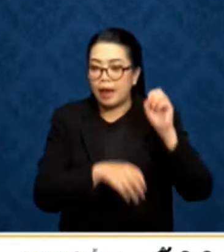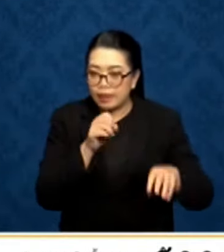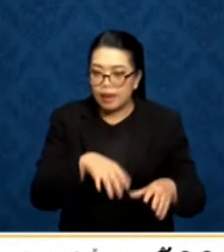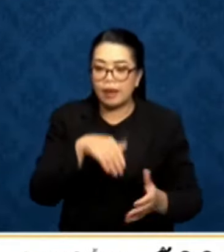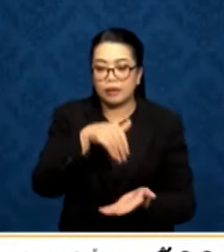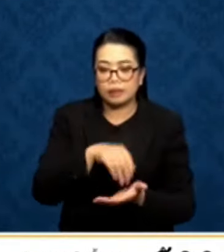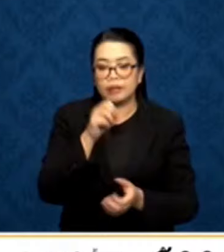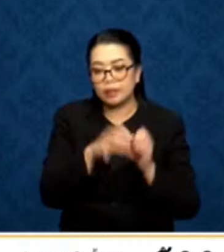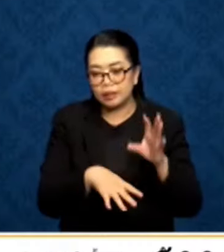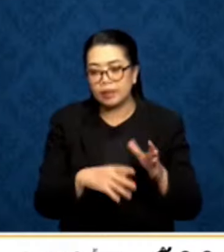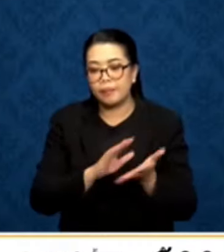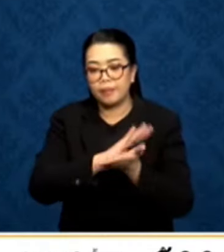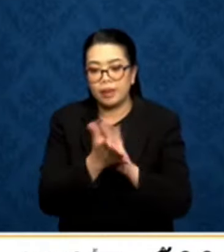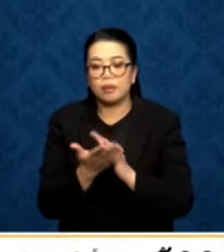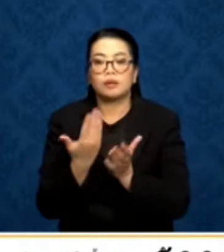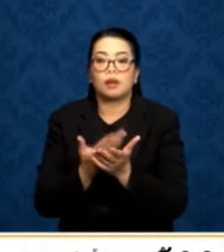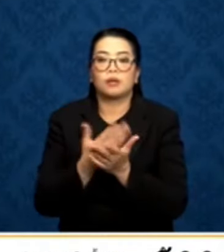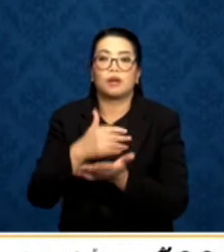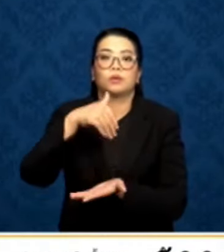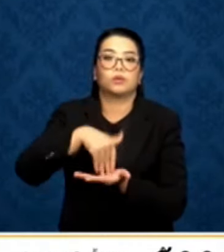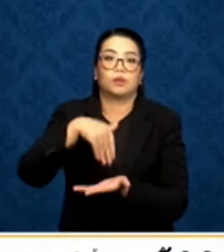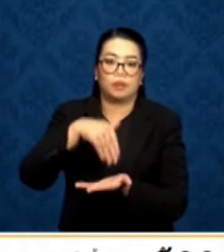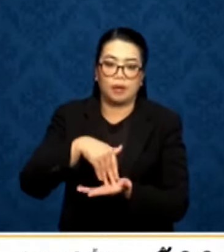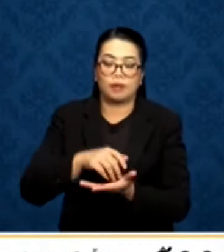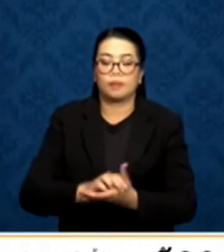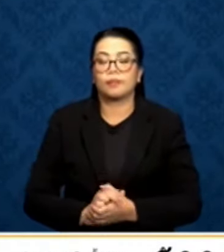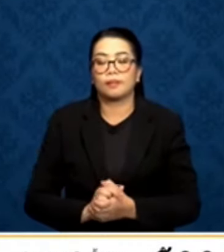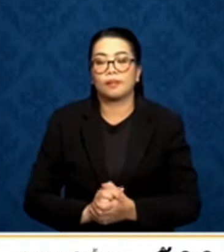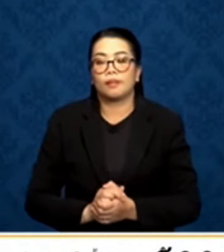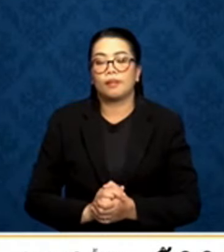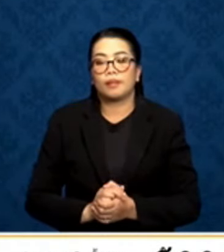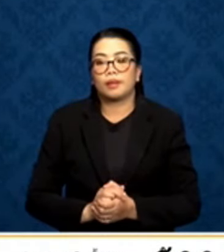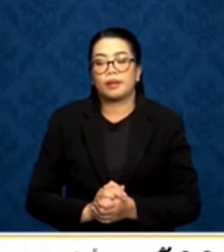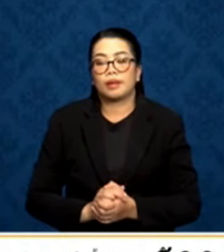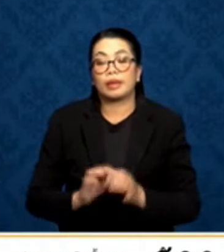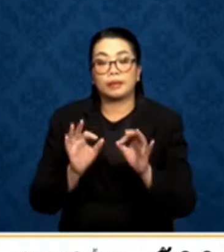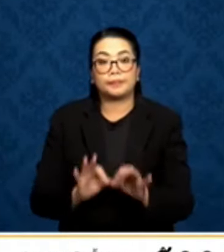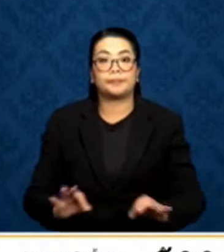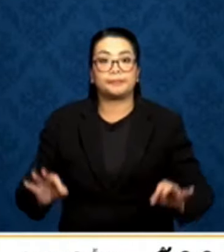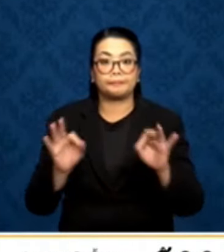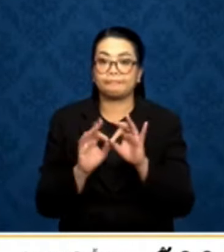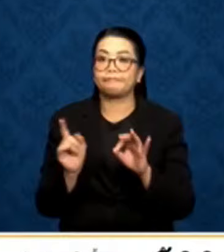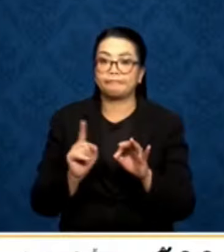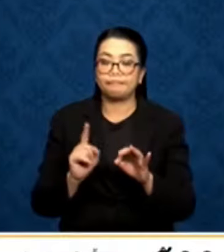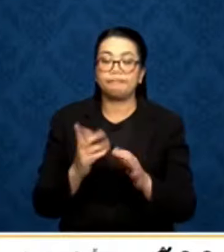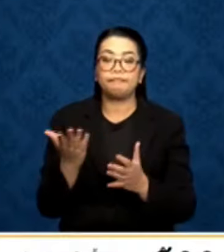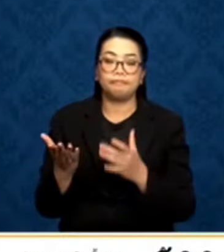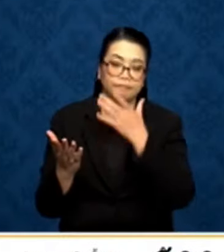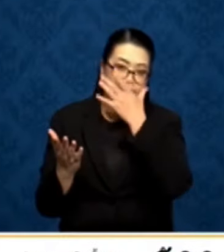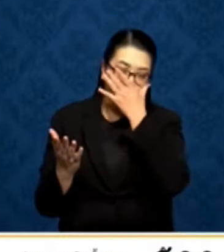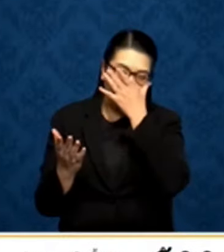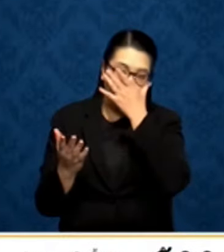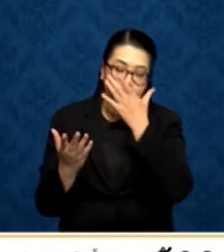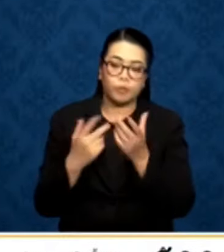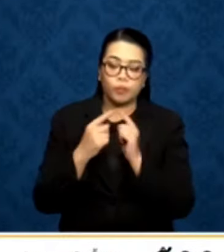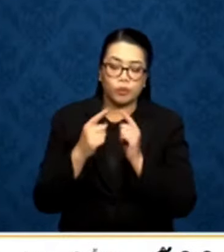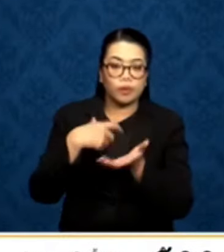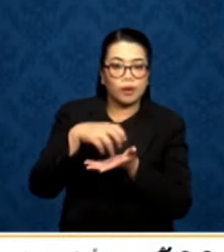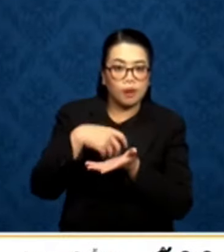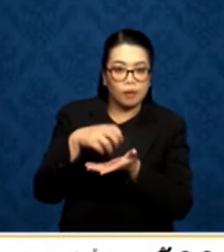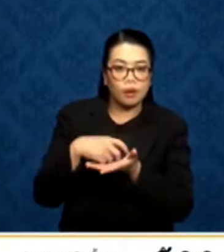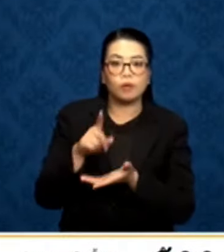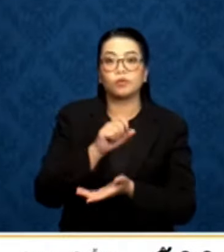แปลออกมาเป็นค่าส่วนกลางของแต่ละโครงการเอ่อในส่วนที่มีความสำคัญเป็นอย่างยิ่งนะครับเมื่อสักครู่ผมได้คุยกับท่าน